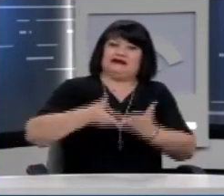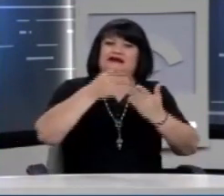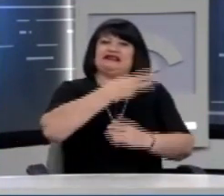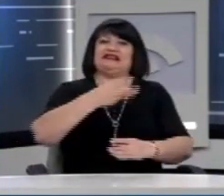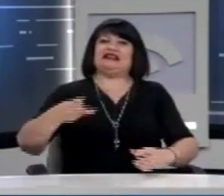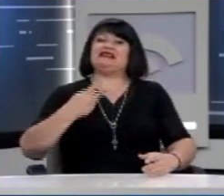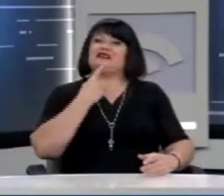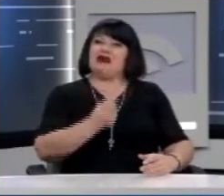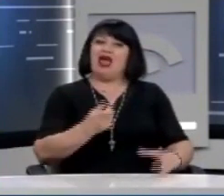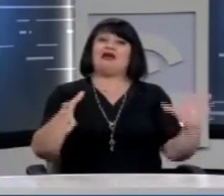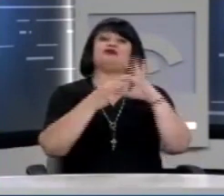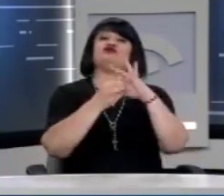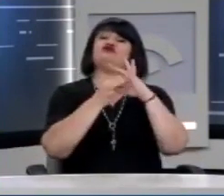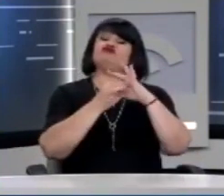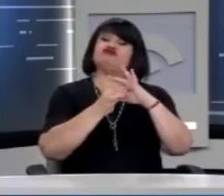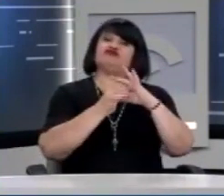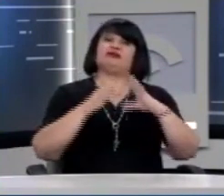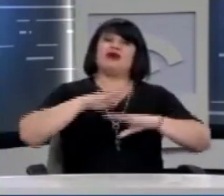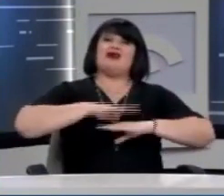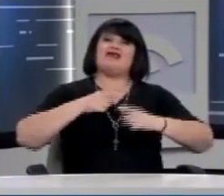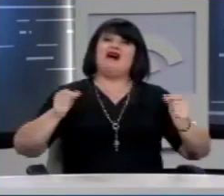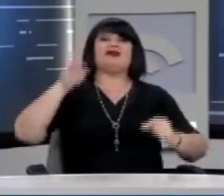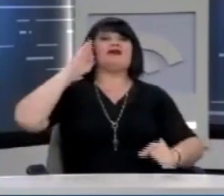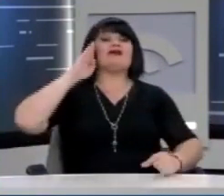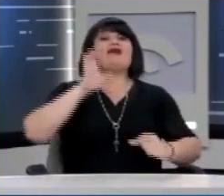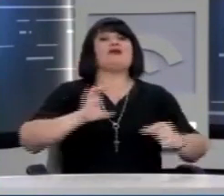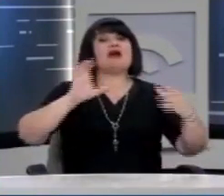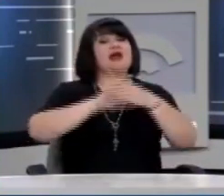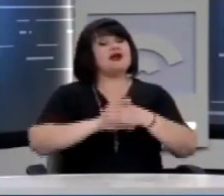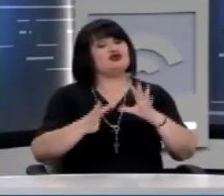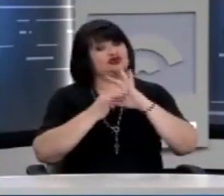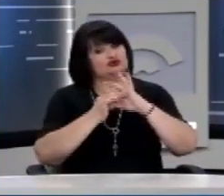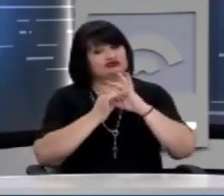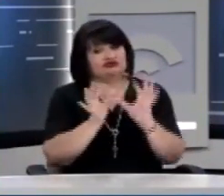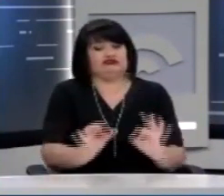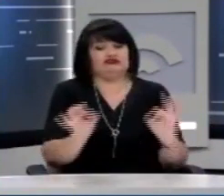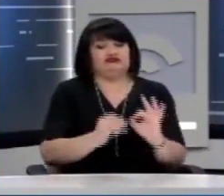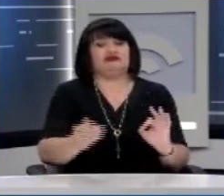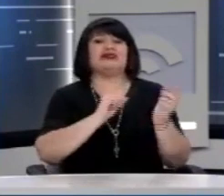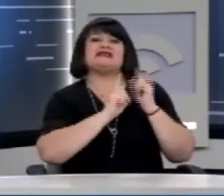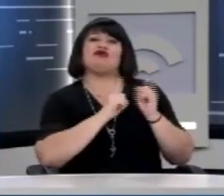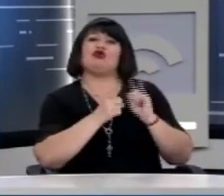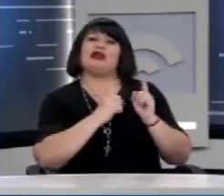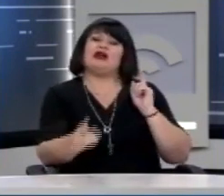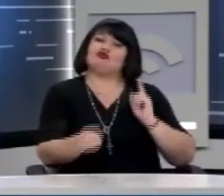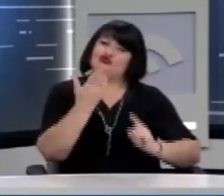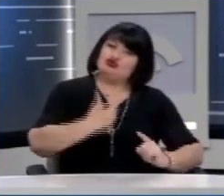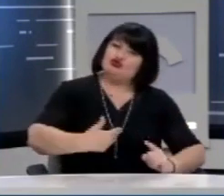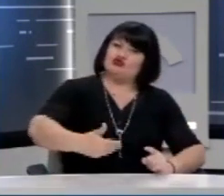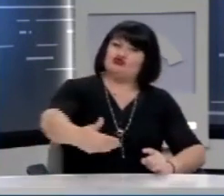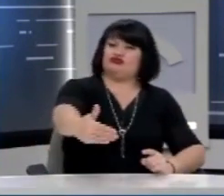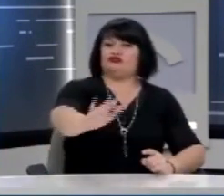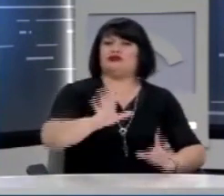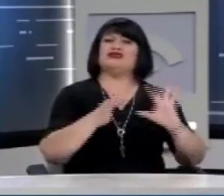στην ενδυνάμωση των δεσμών της χώρας με ΝΑΤΟ, ΗΠΑ, Ευρωπαϊκή Ένωση, προετοιμάζει νέα συμφωνία